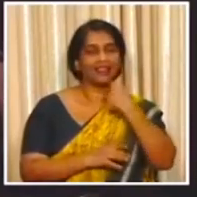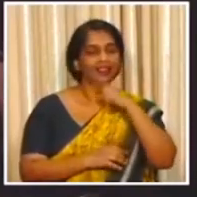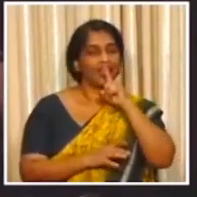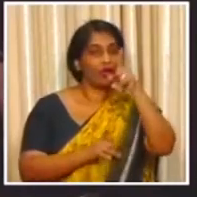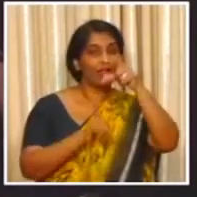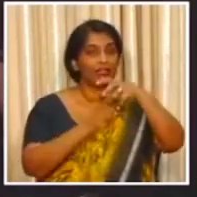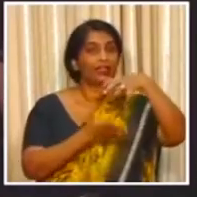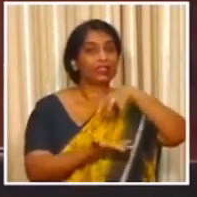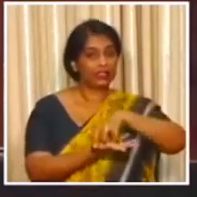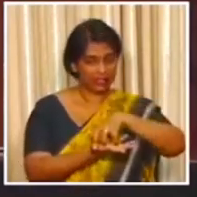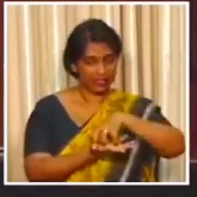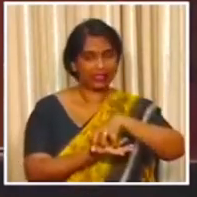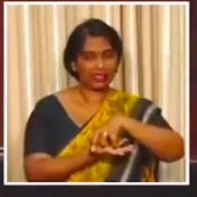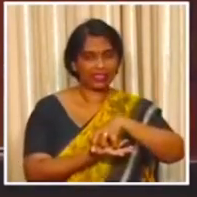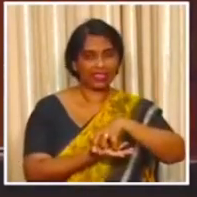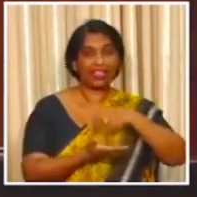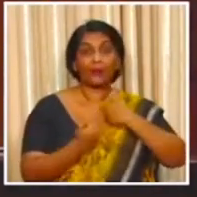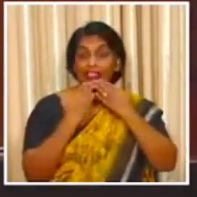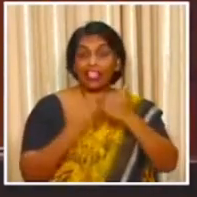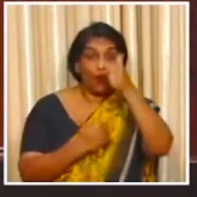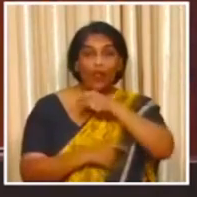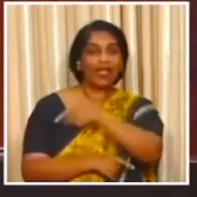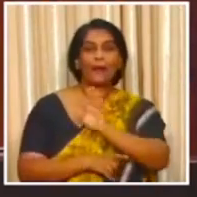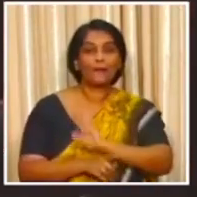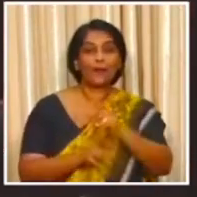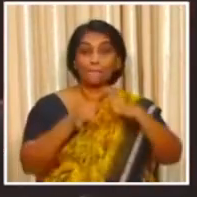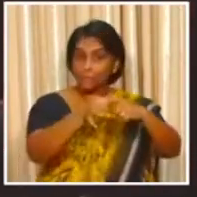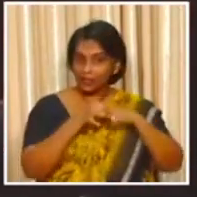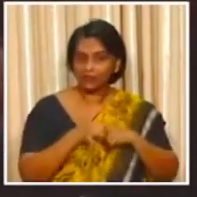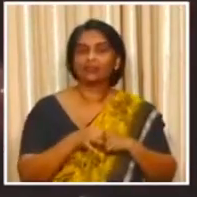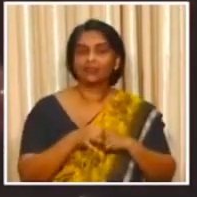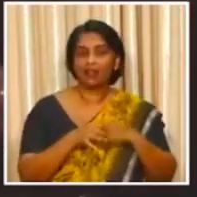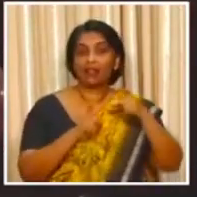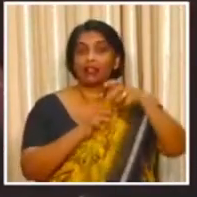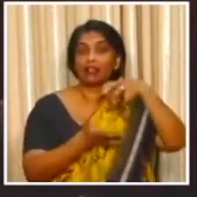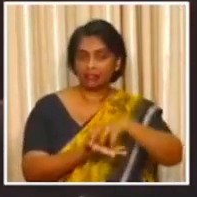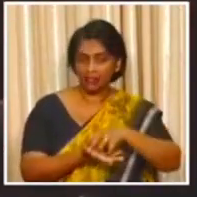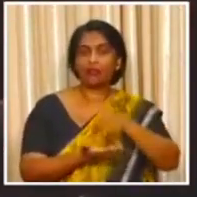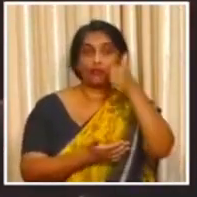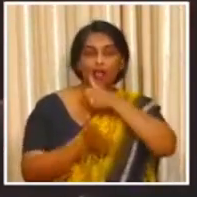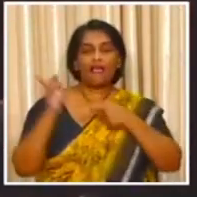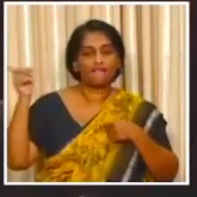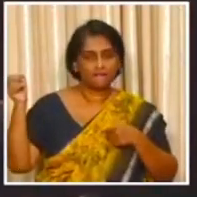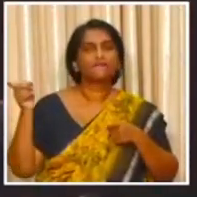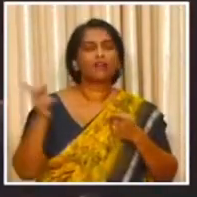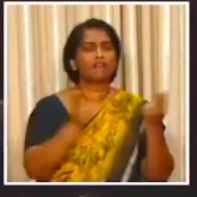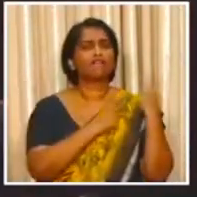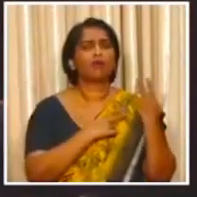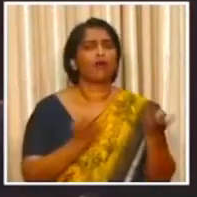ඔබතුමාගේ දිස්ත්‍රික්කේ බොහොම ස්තුතියි හොරකමට නෙමෙයි ප්‍රශ්න ඉදිරිපත් කරා තමයි මහින්දානන්ද ඔබතුමා කිව්වේ. හරි බොහොම ස්තුතියි. ඒකට කවුද මේකට